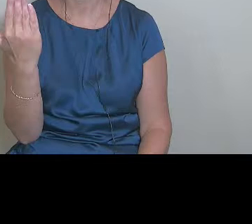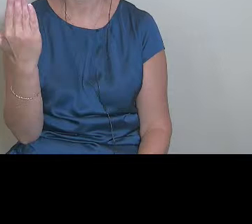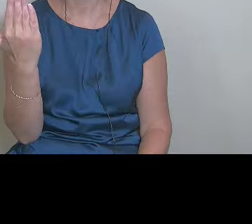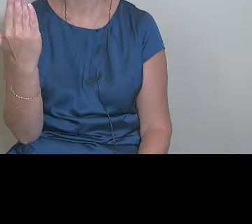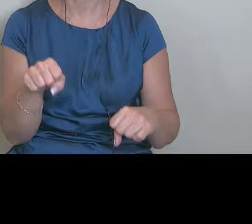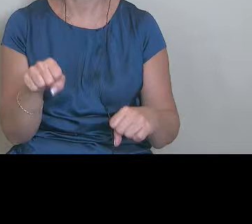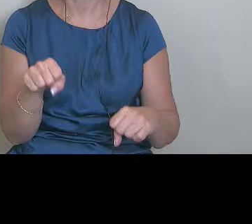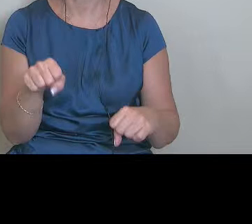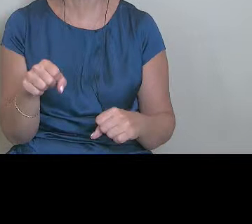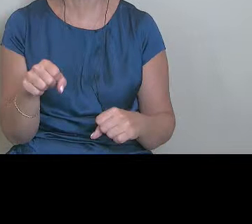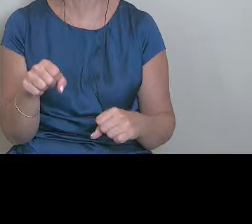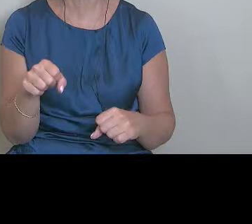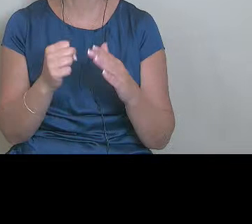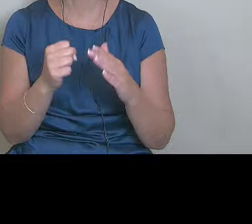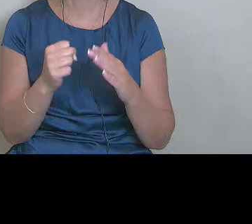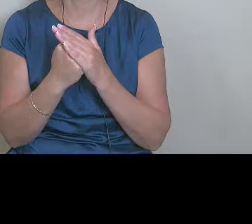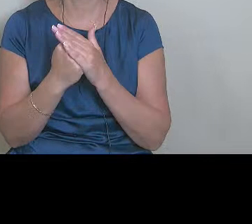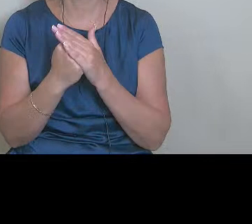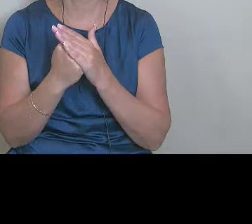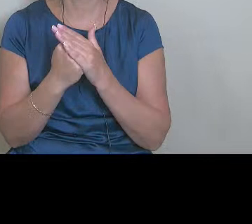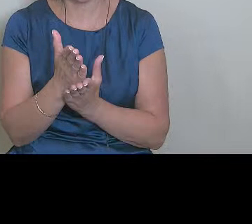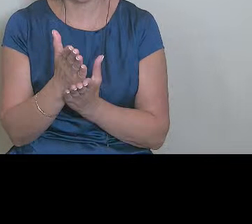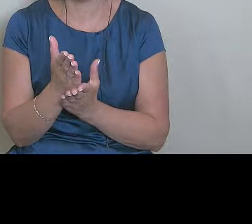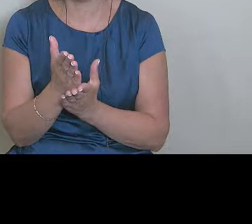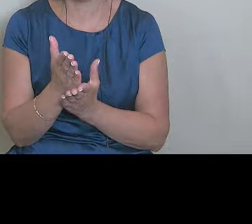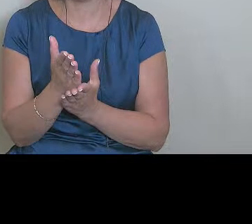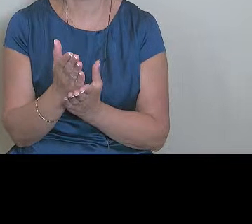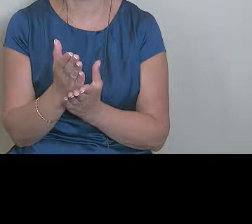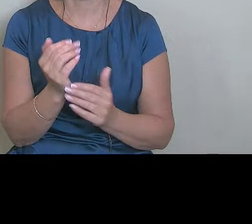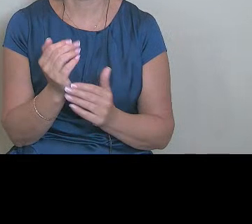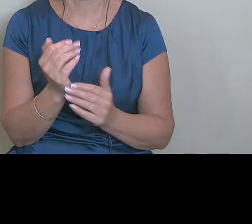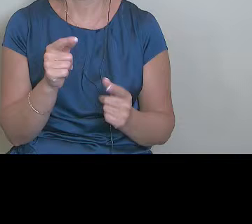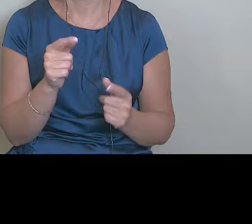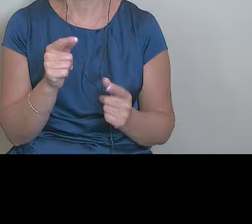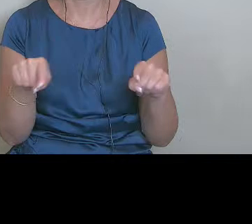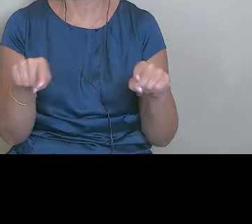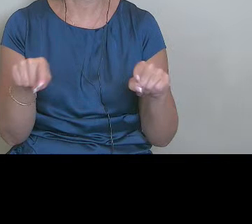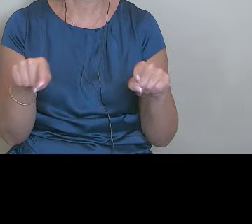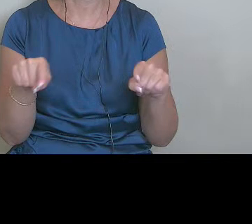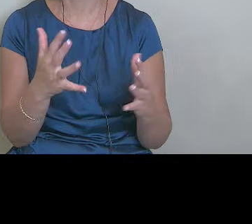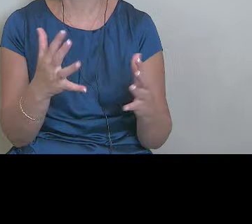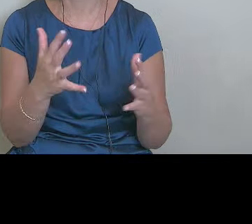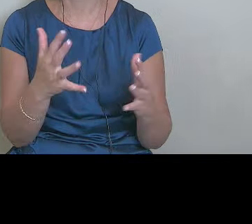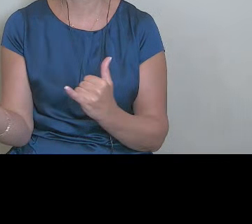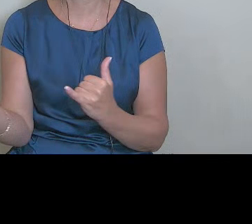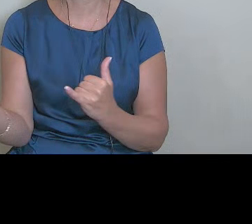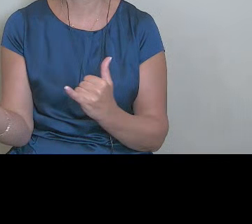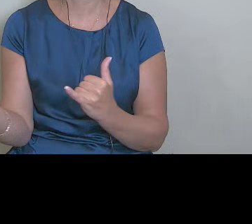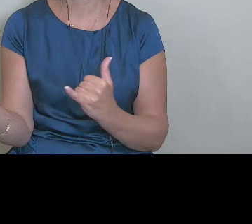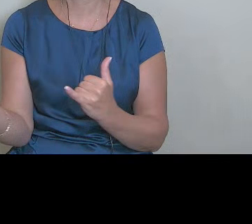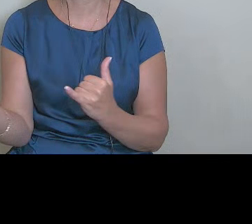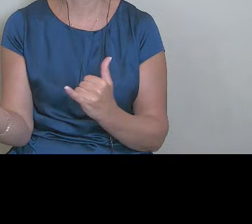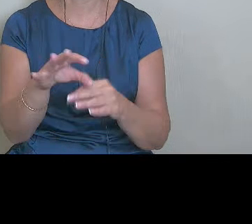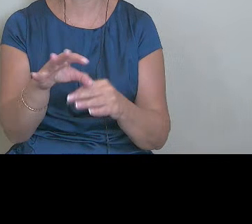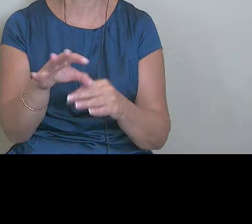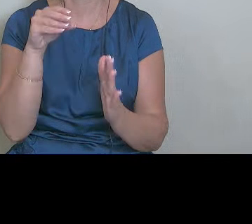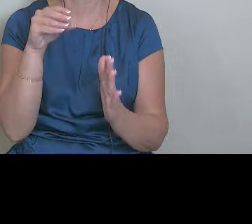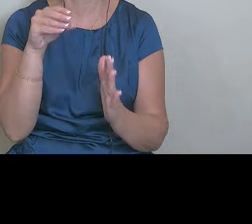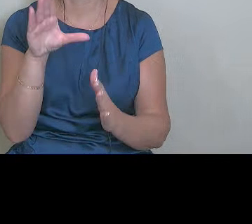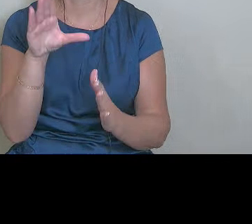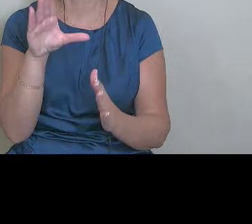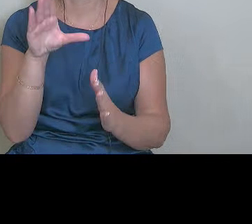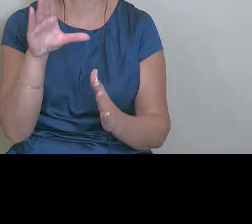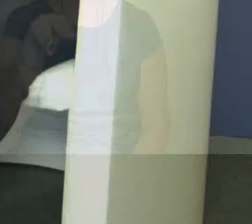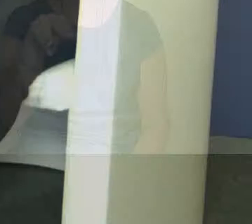the precinct commissions. What about them? That's the органів, basis. які That's забезпечують the організацію authorities that проведення provide виборів. for the Саме від